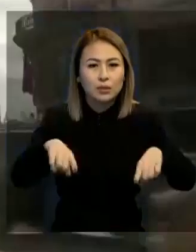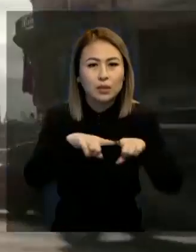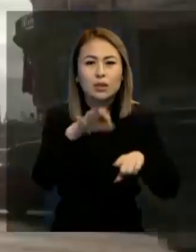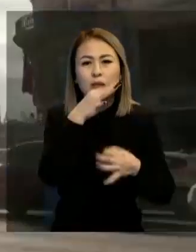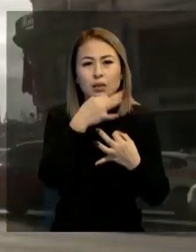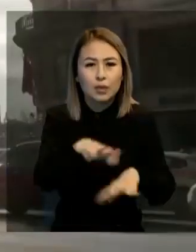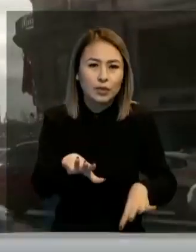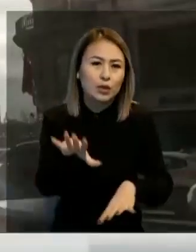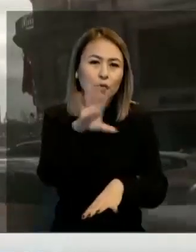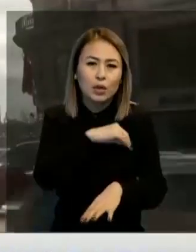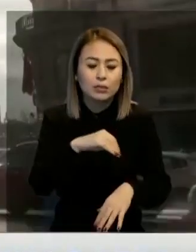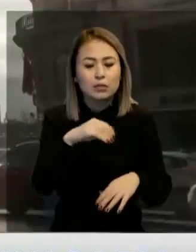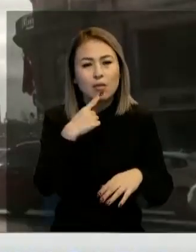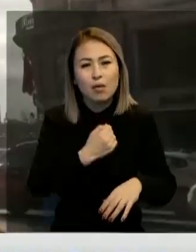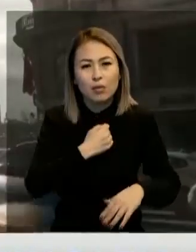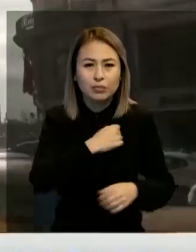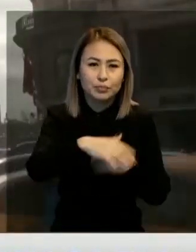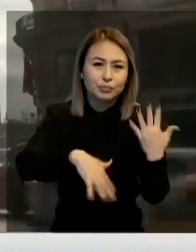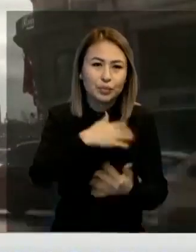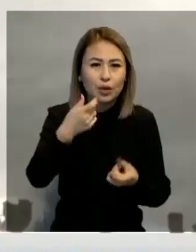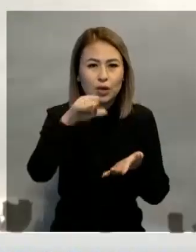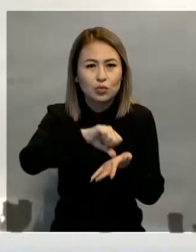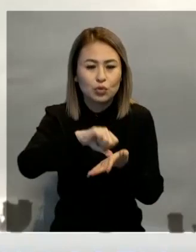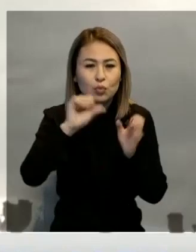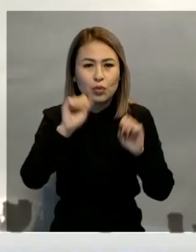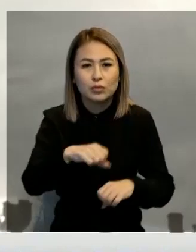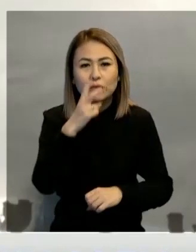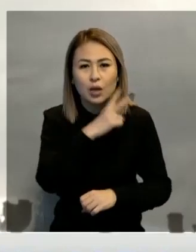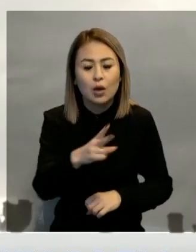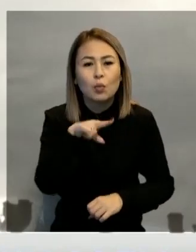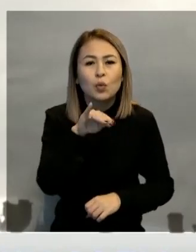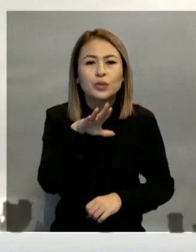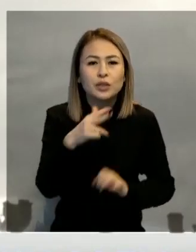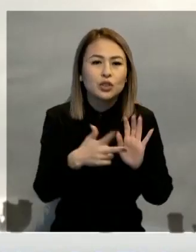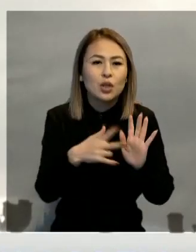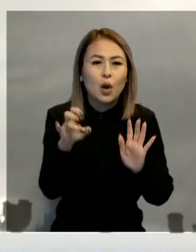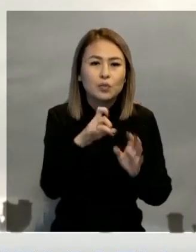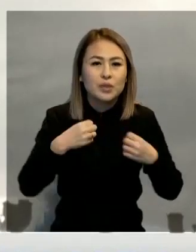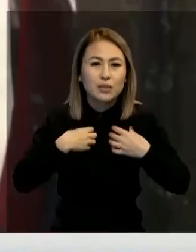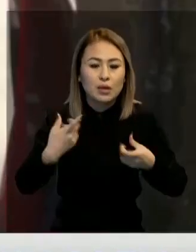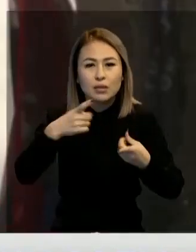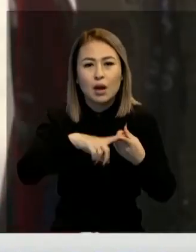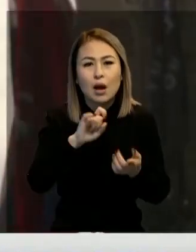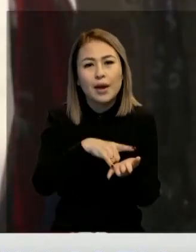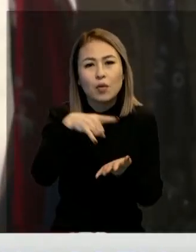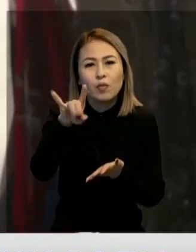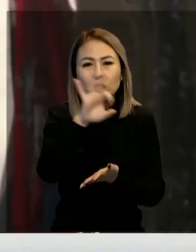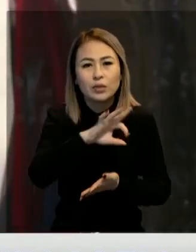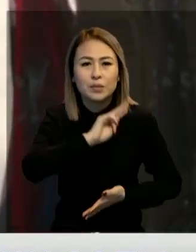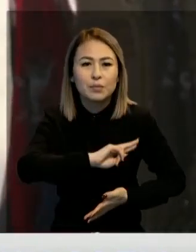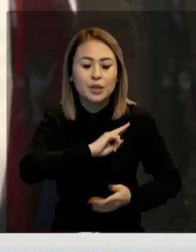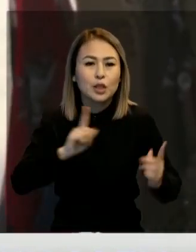жариялаған, кез келген тарапты қарулы қақтығысқа қатысушы деп қарастыратын боламыз дейді. Бұл туралы Путин 8-ші наурыз мерекесі қарсаңында